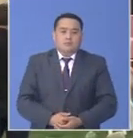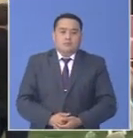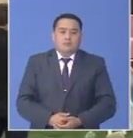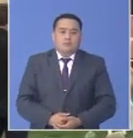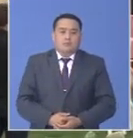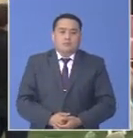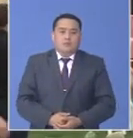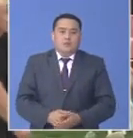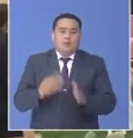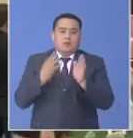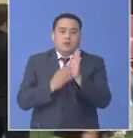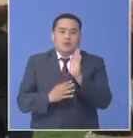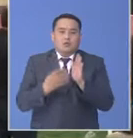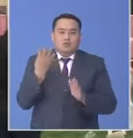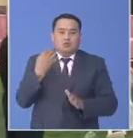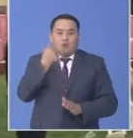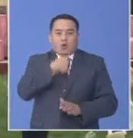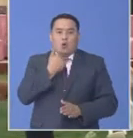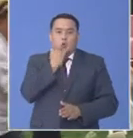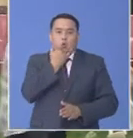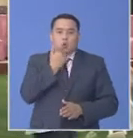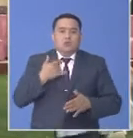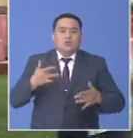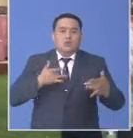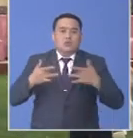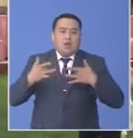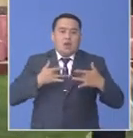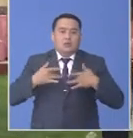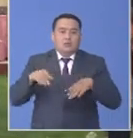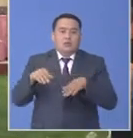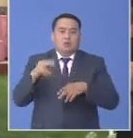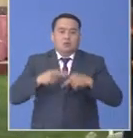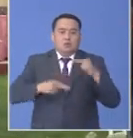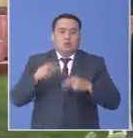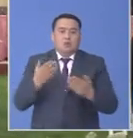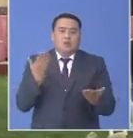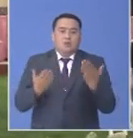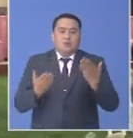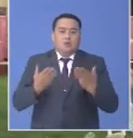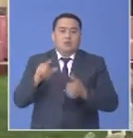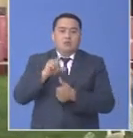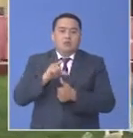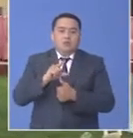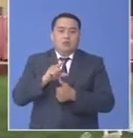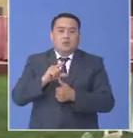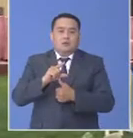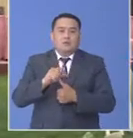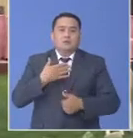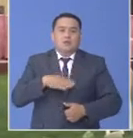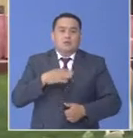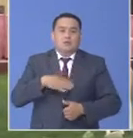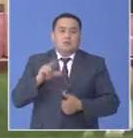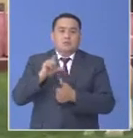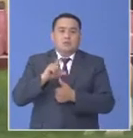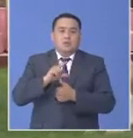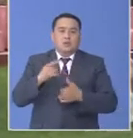1994 году стал вопрос, уйгурский театр строить или мечеть? Я отцу говорю, отец, да зачем мечеть? Давай